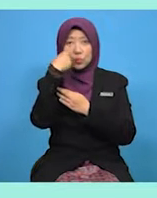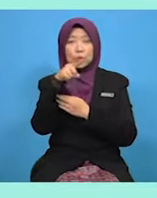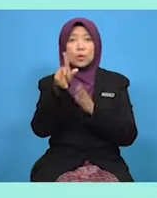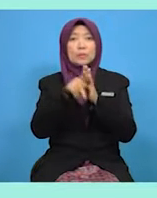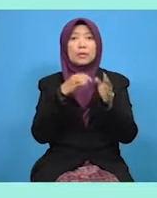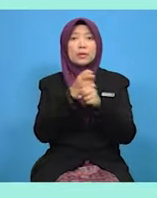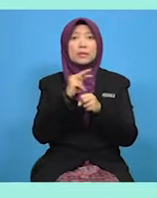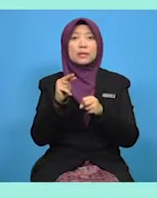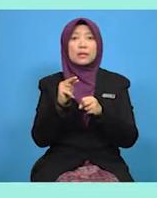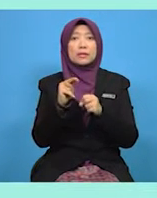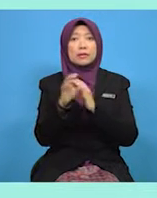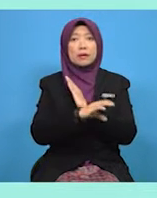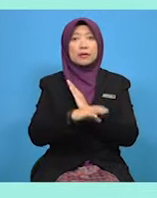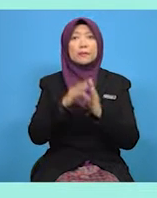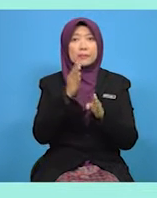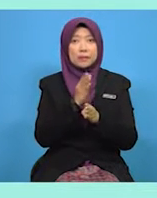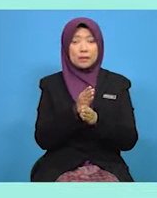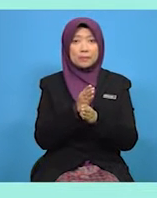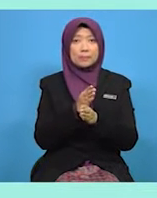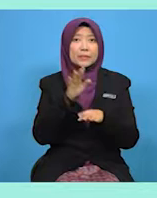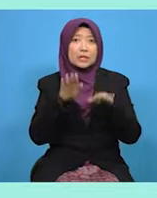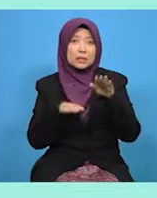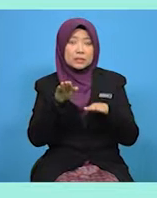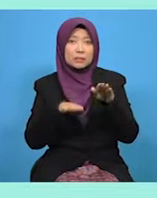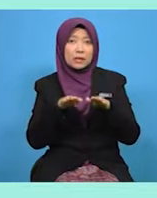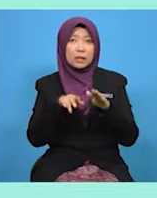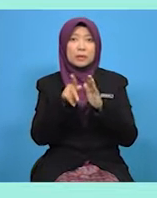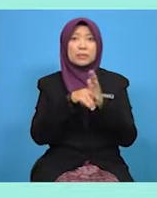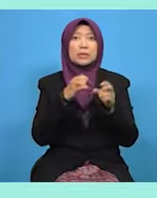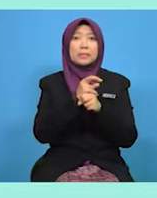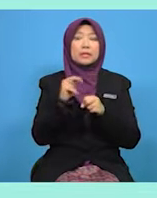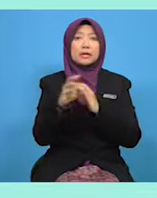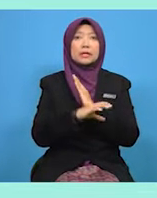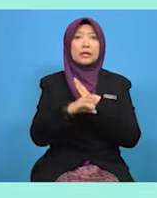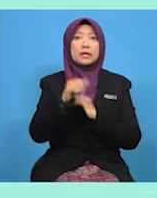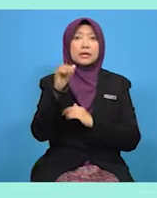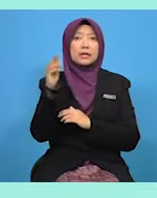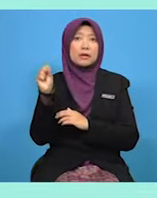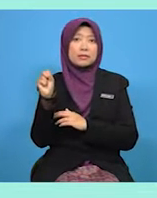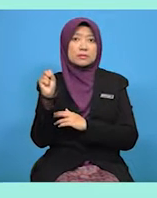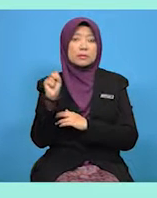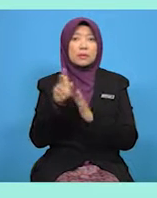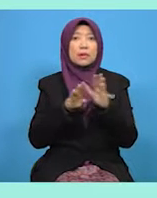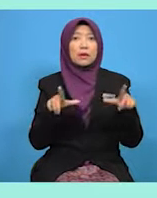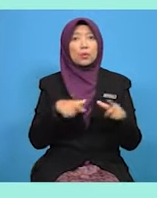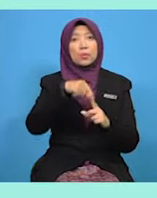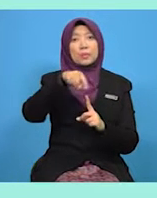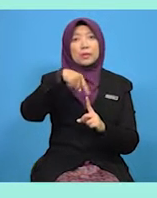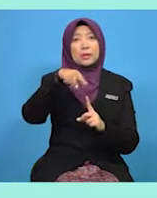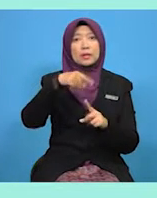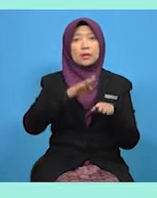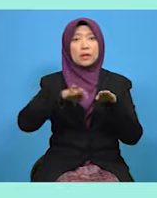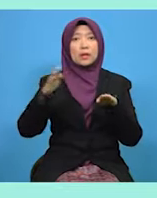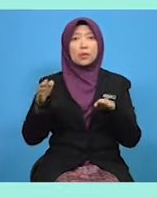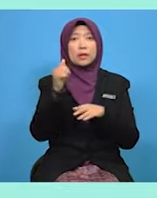pendapatan negara benar. Keseimbangan pendapatan negara ADAS berlaku apabila